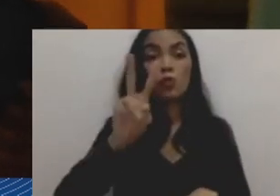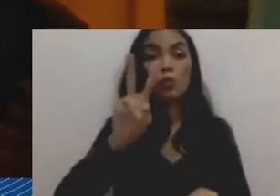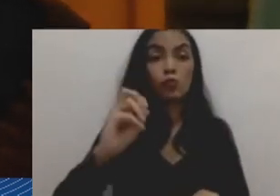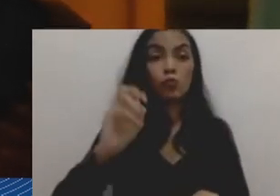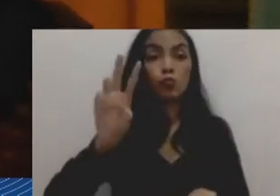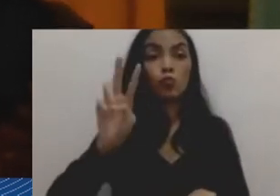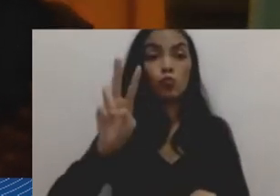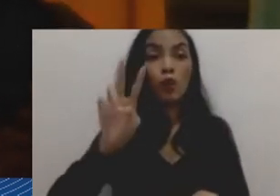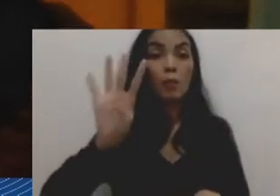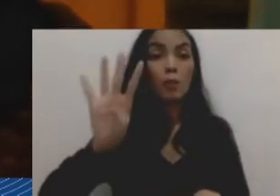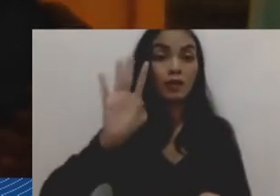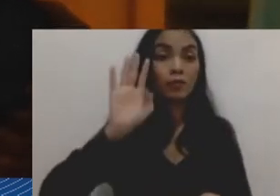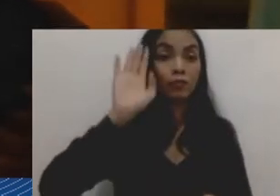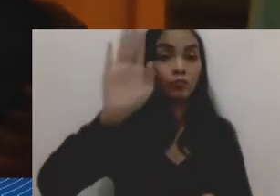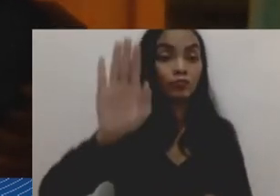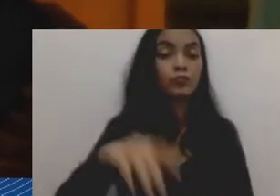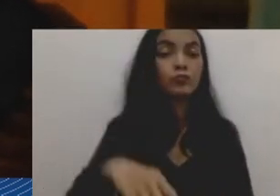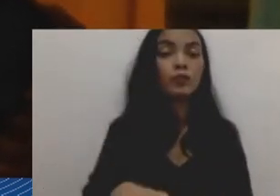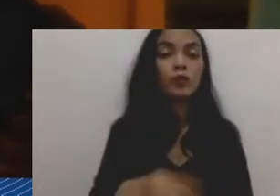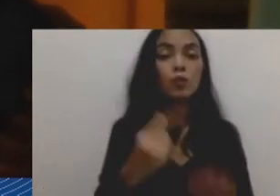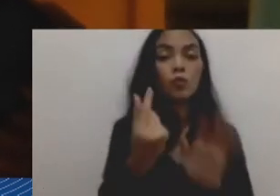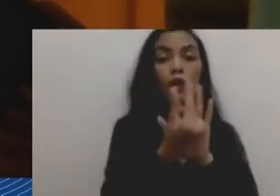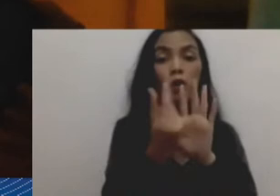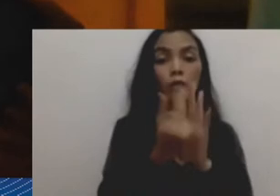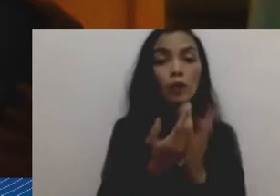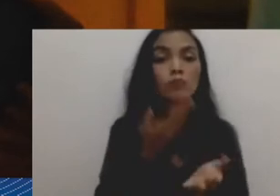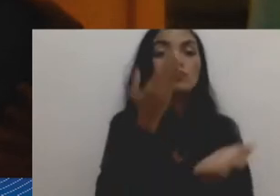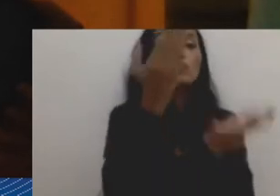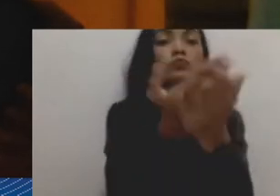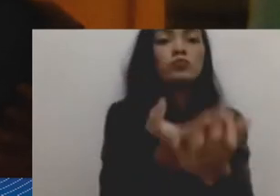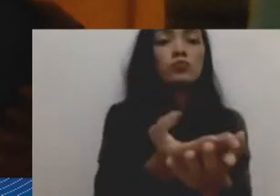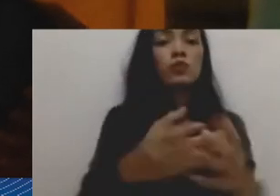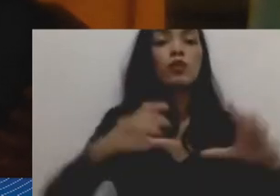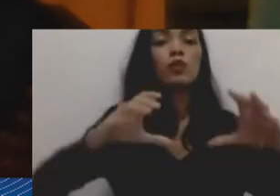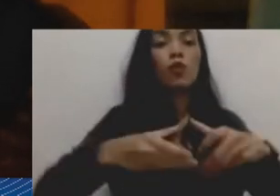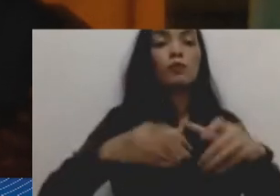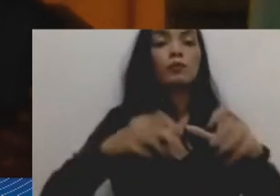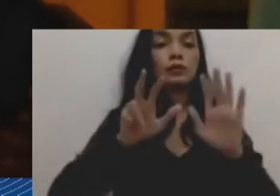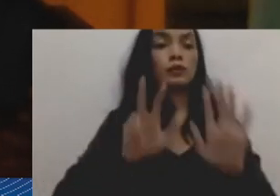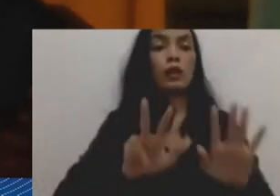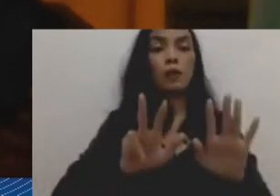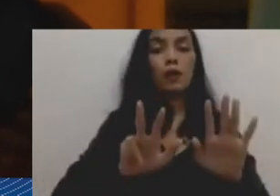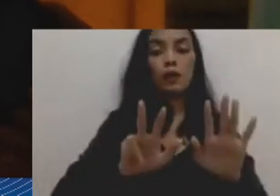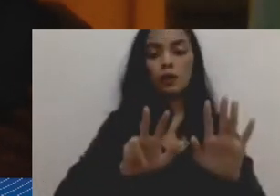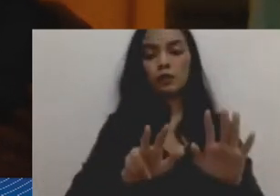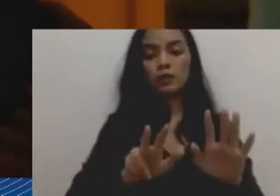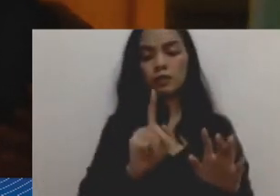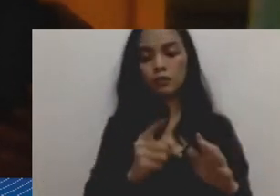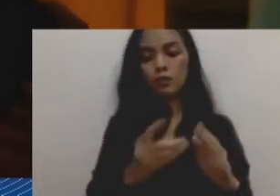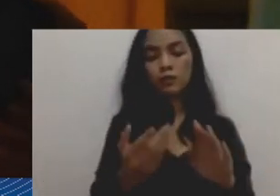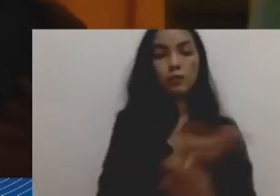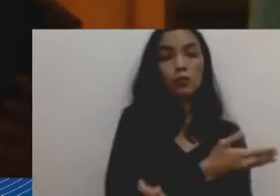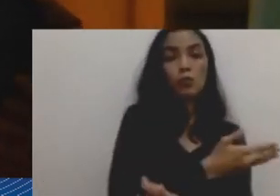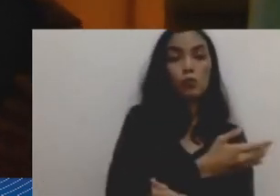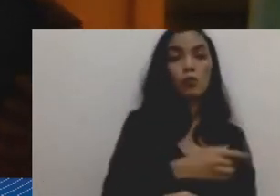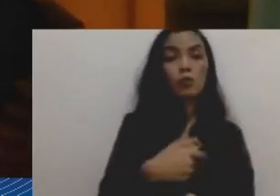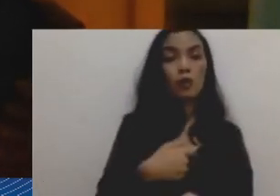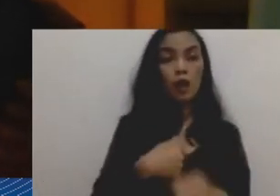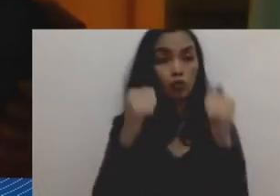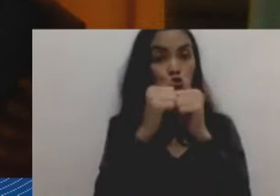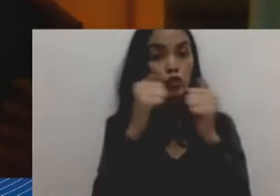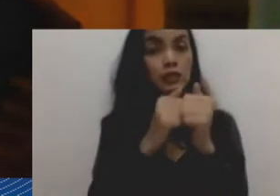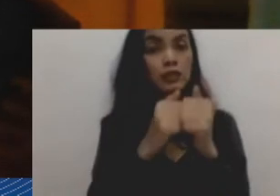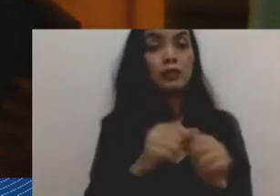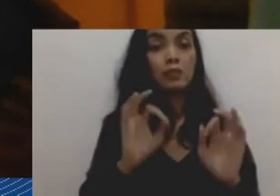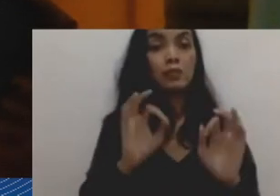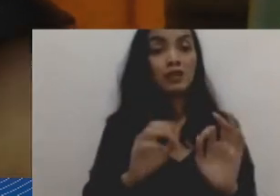2019-2024, undang-undang ini saya usulkan kembali masuk Komisi 8. Seperti janji saya sebelumnya pada periode lalu, ketika